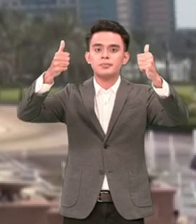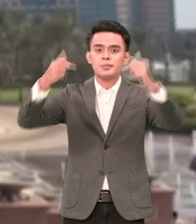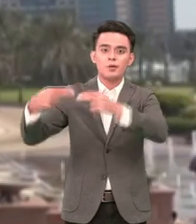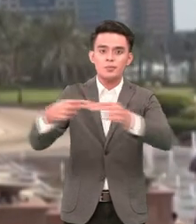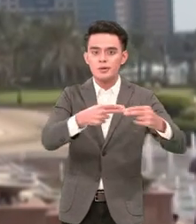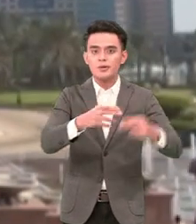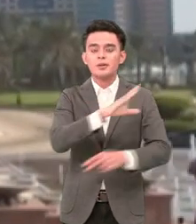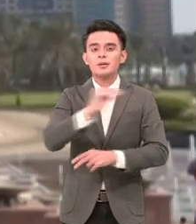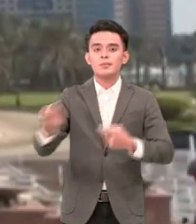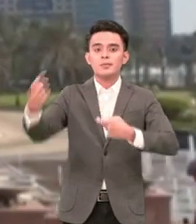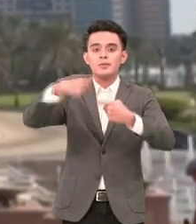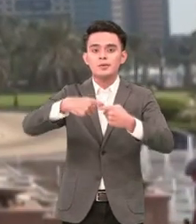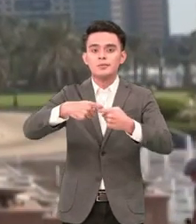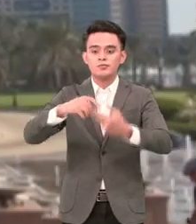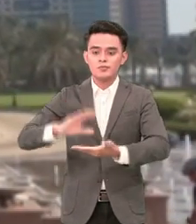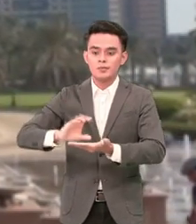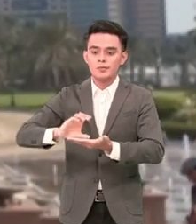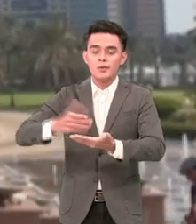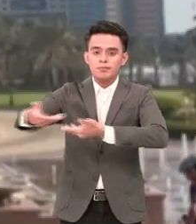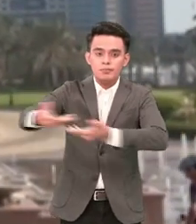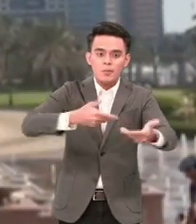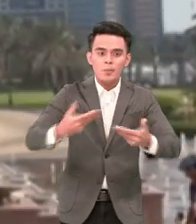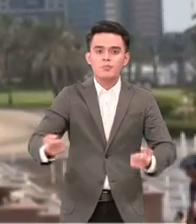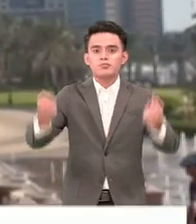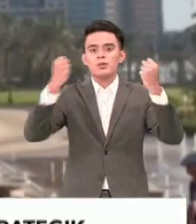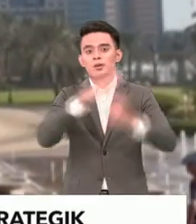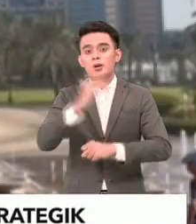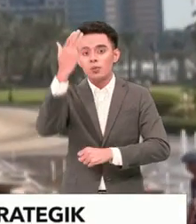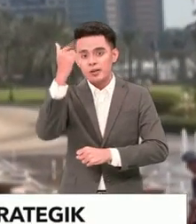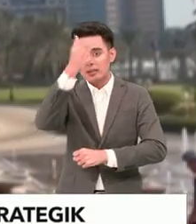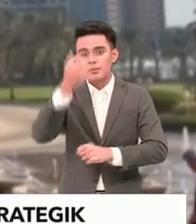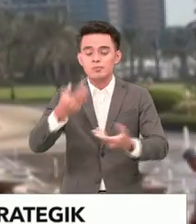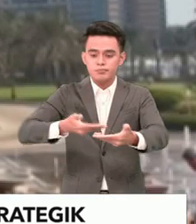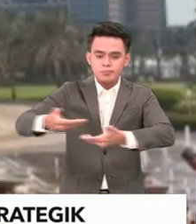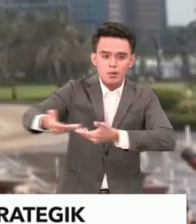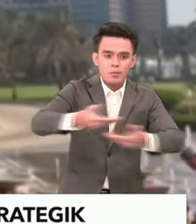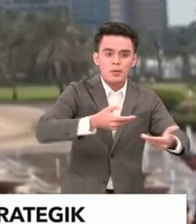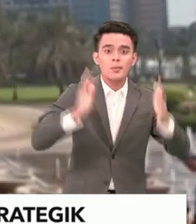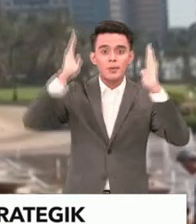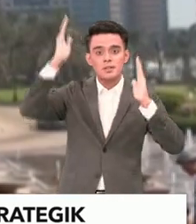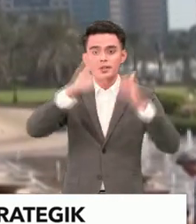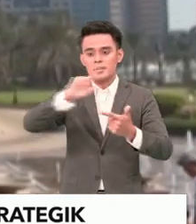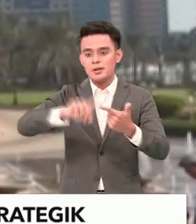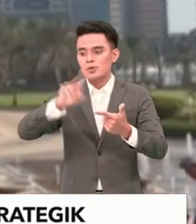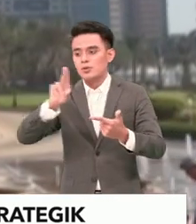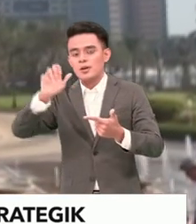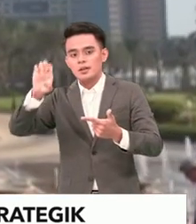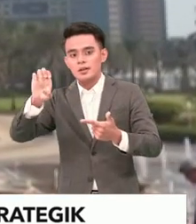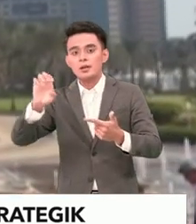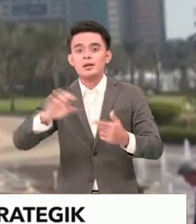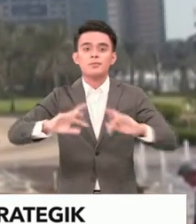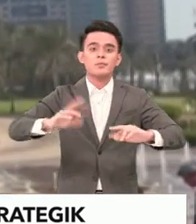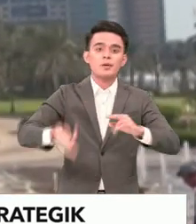antara lain berikutnya hubungan perdagangan yang semakin kokoh ini terutamanya apabila nilai dagangan Malaysia dan UII meningkat